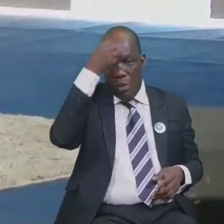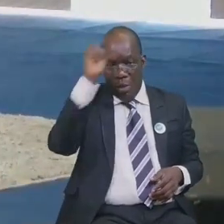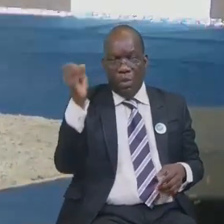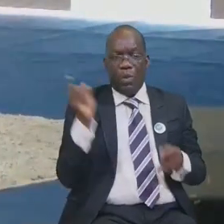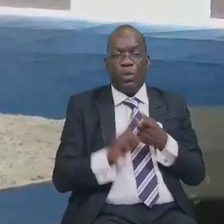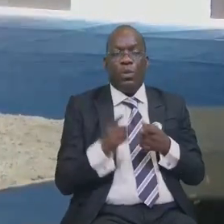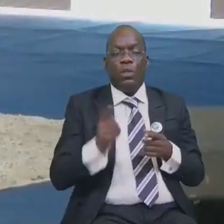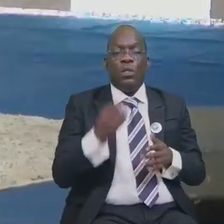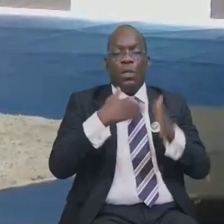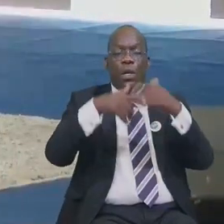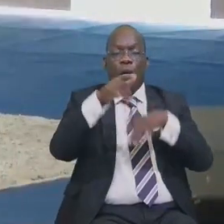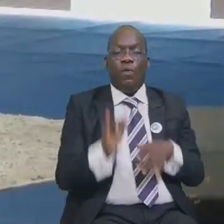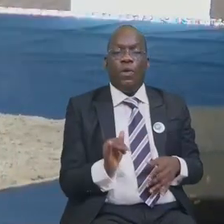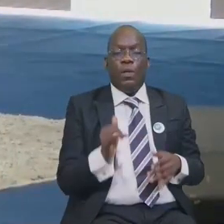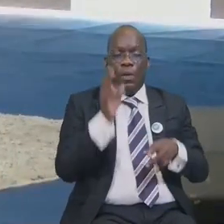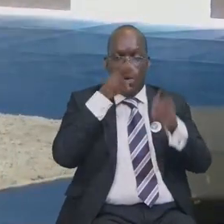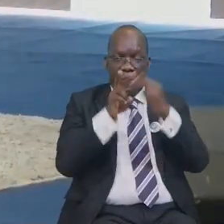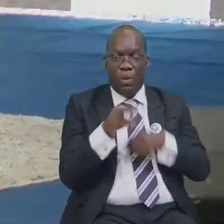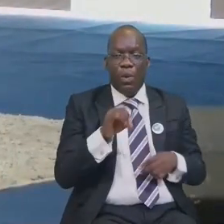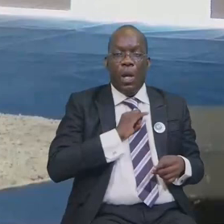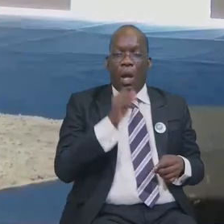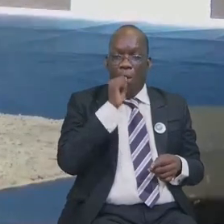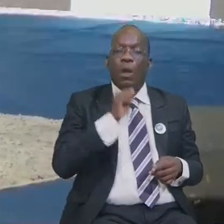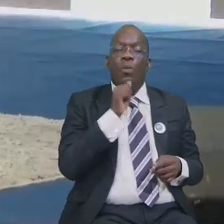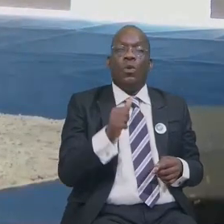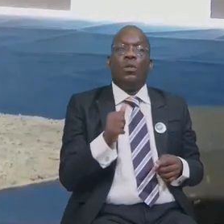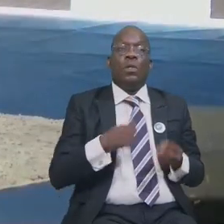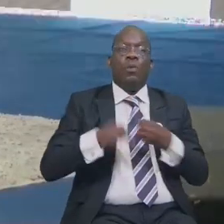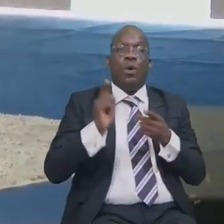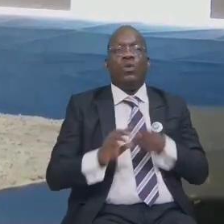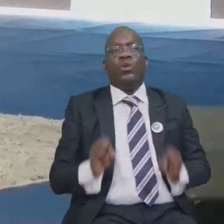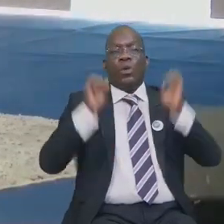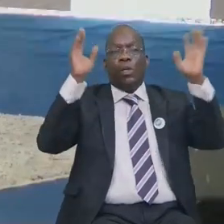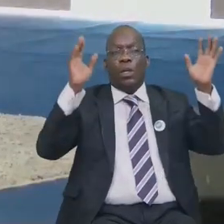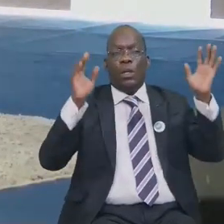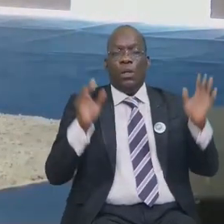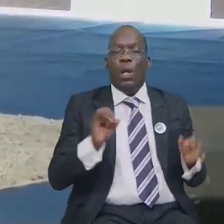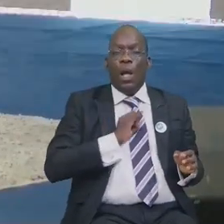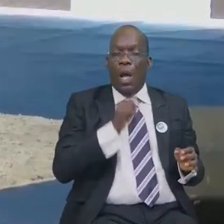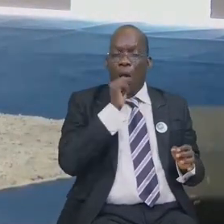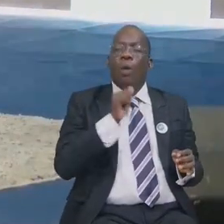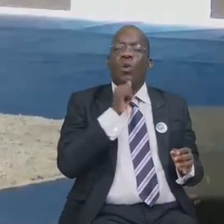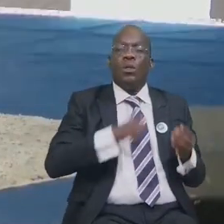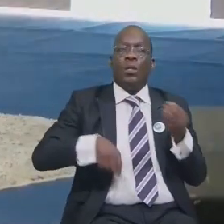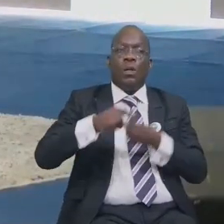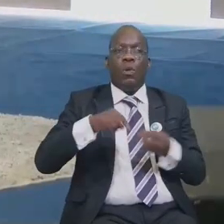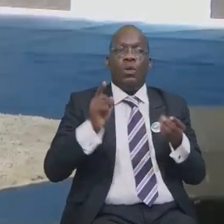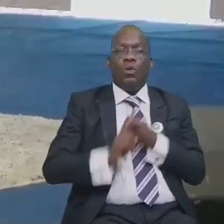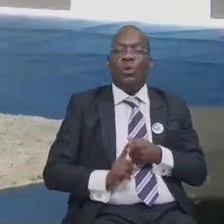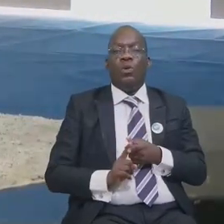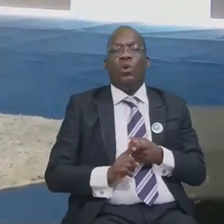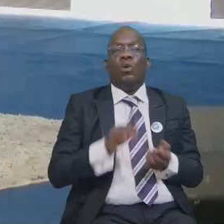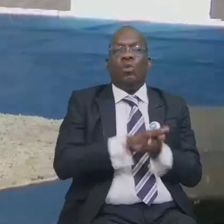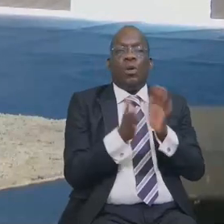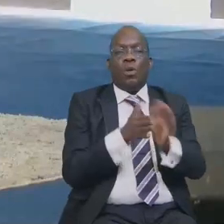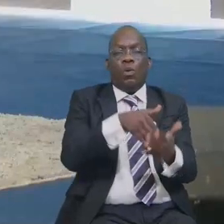céleste. Et je ne suis pas le point de céder non plus. Je ne suis pas sur le point d'être anéanti. Je ne suis pas sur le